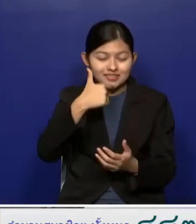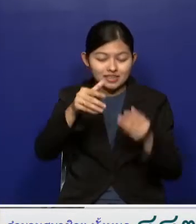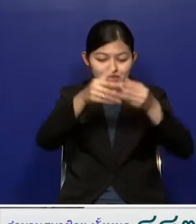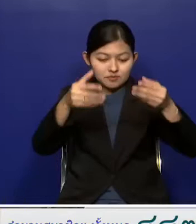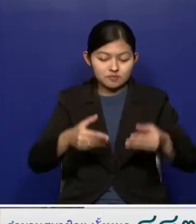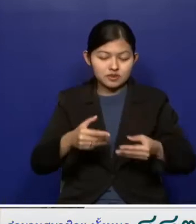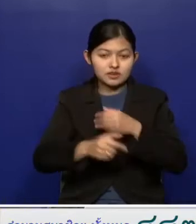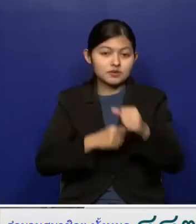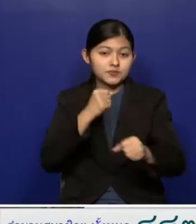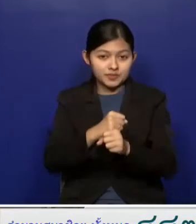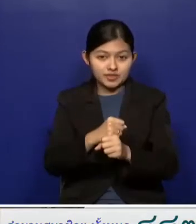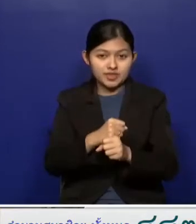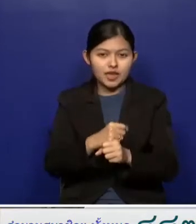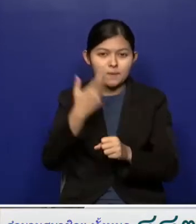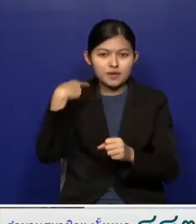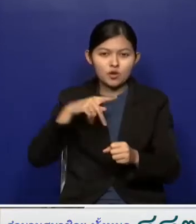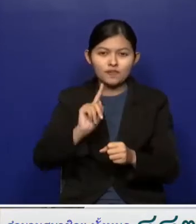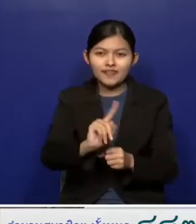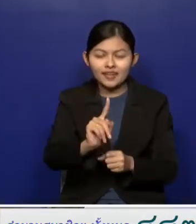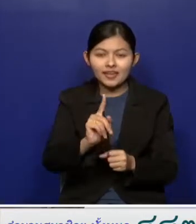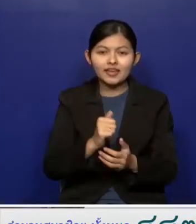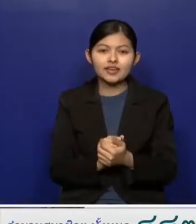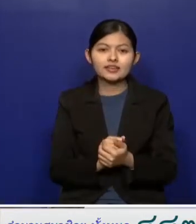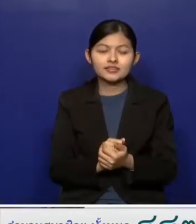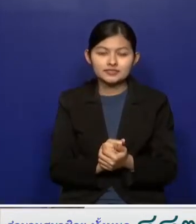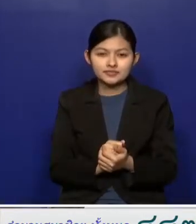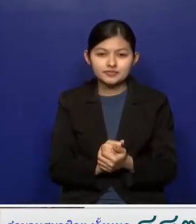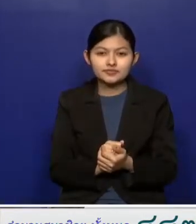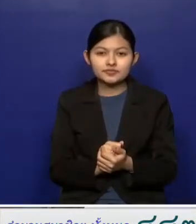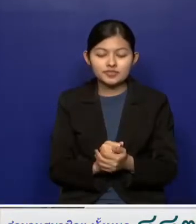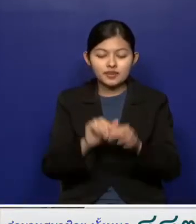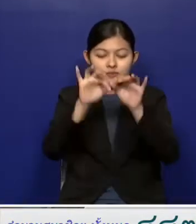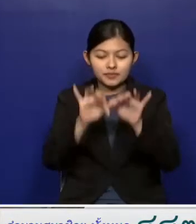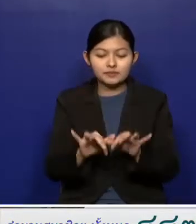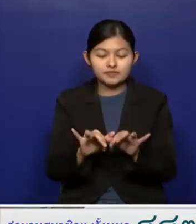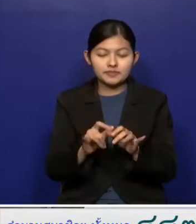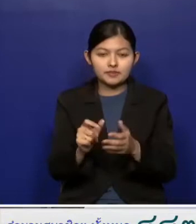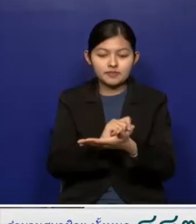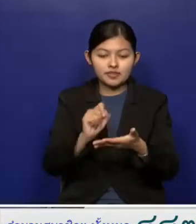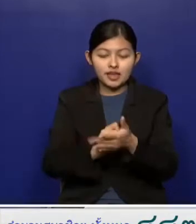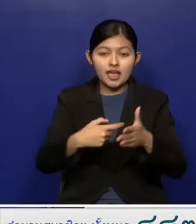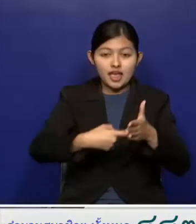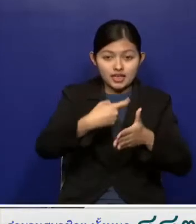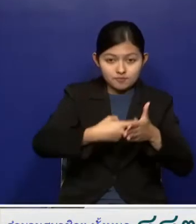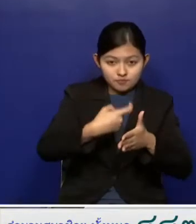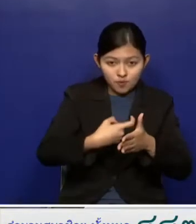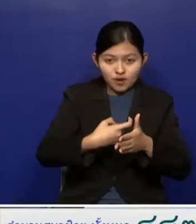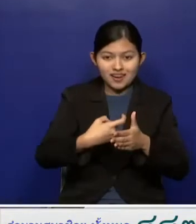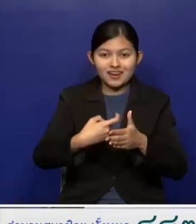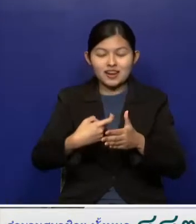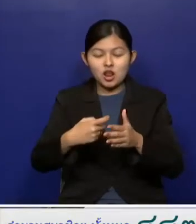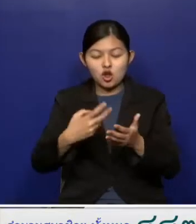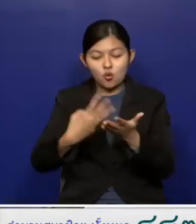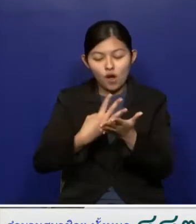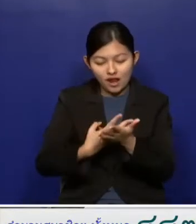เพื่อพร้อมกับได้บันทึกหลักการและเหตุผลบันทึกวิเคราะห์สรุปส